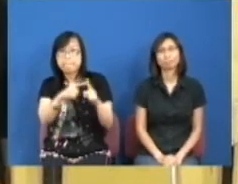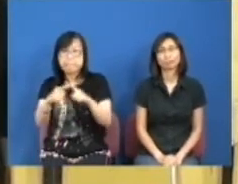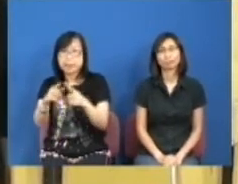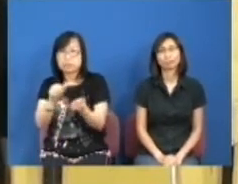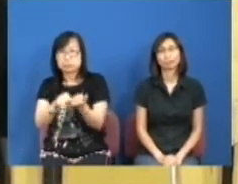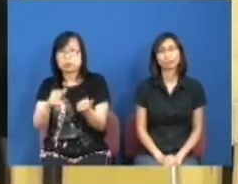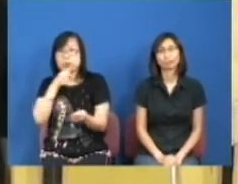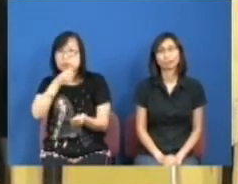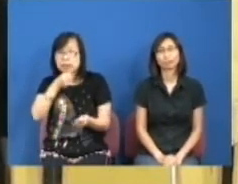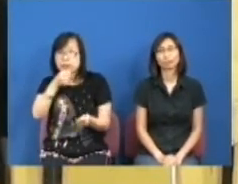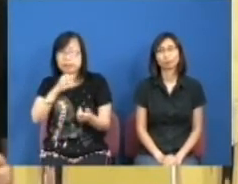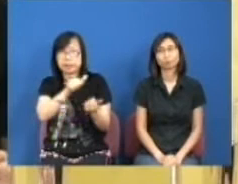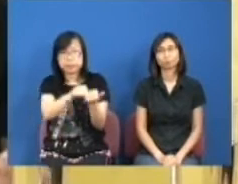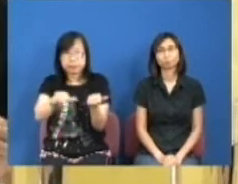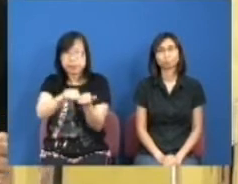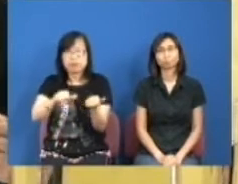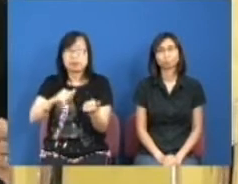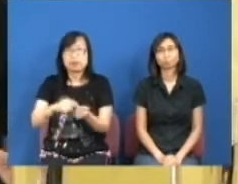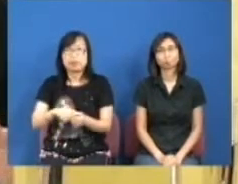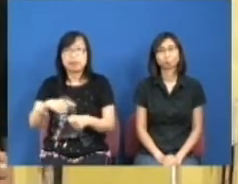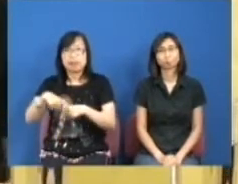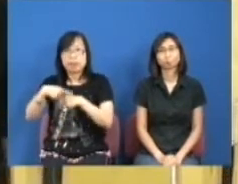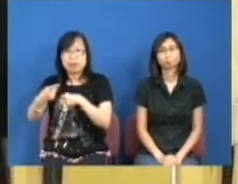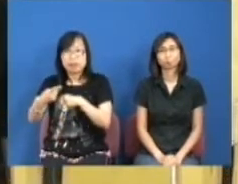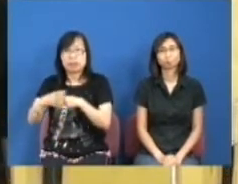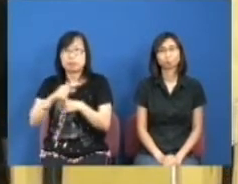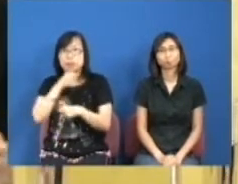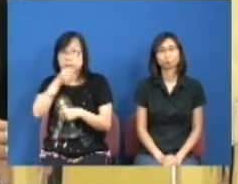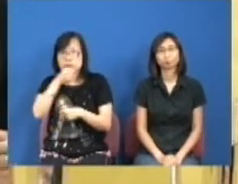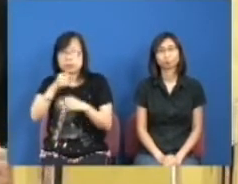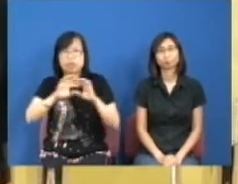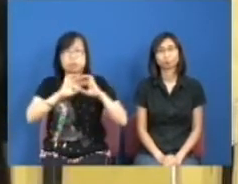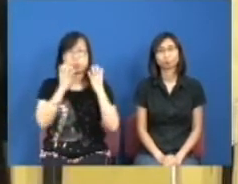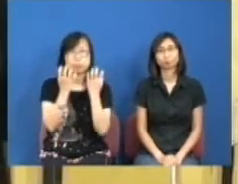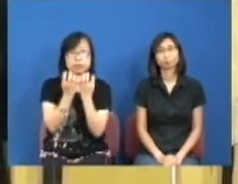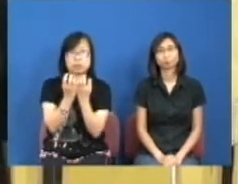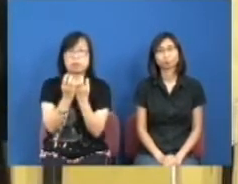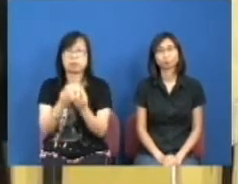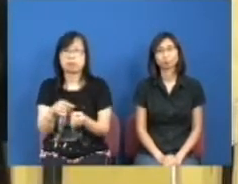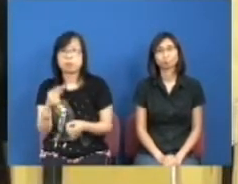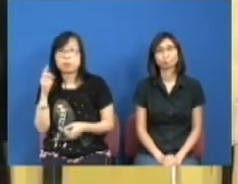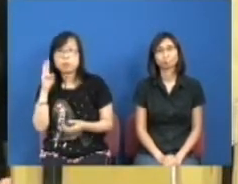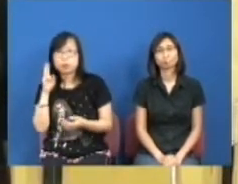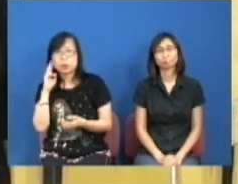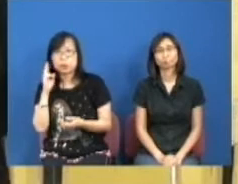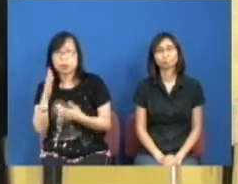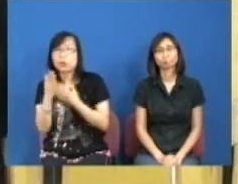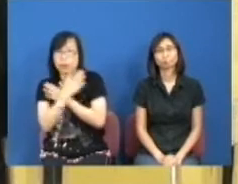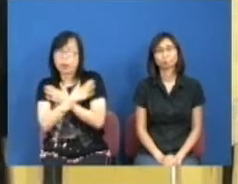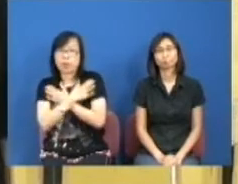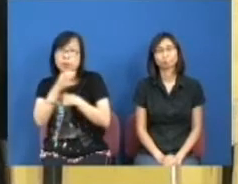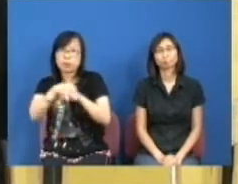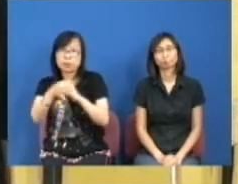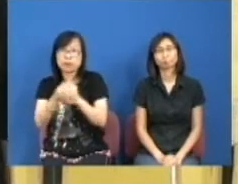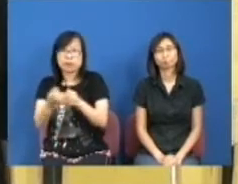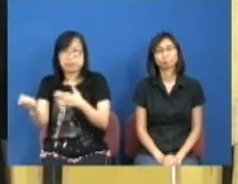協。就另外亦都有另外一啲嘅記者組織咧，就係、是會係相對愛國嘅。咁近